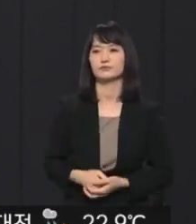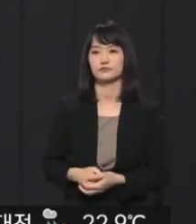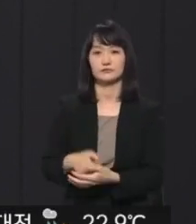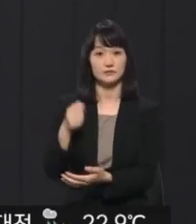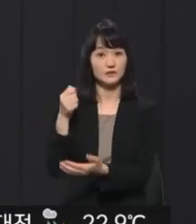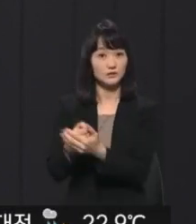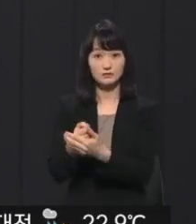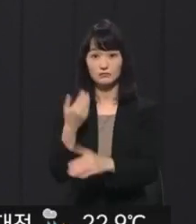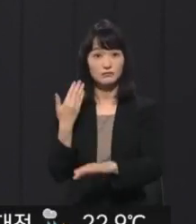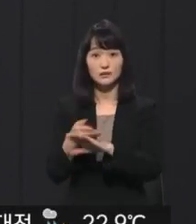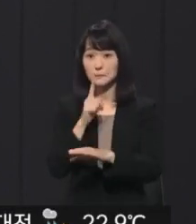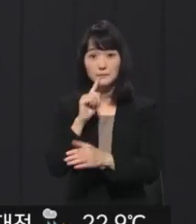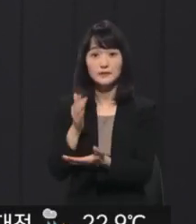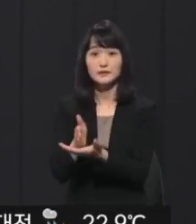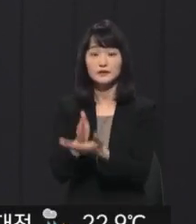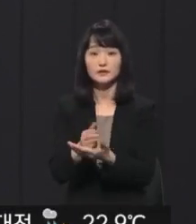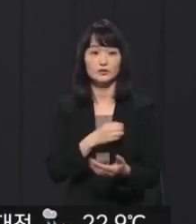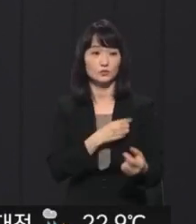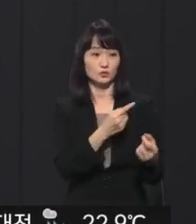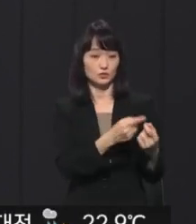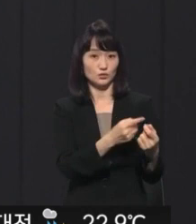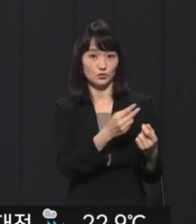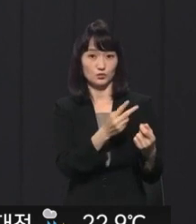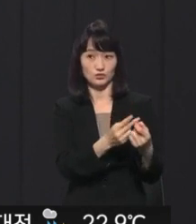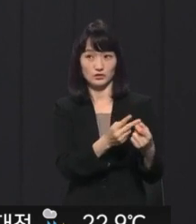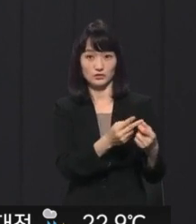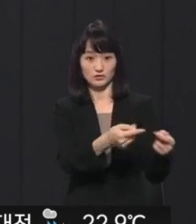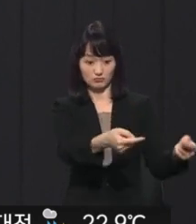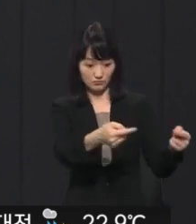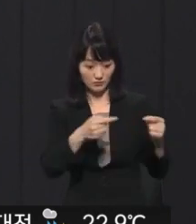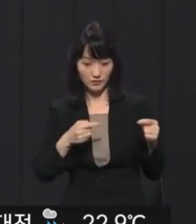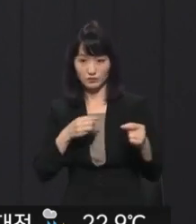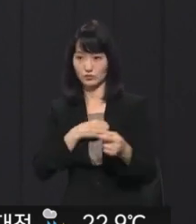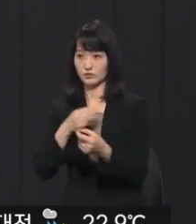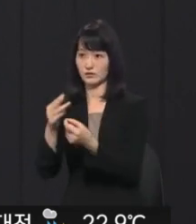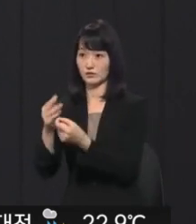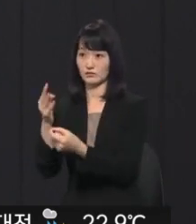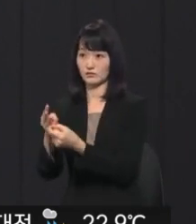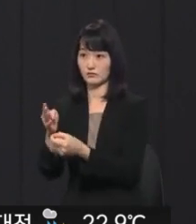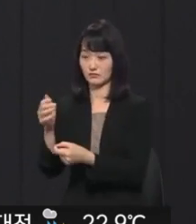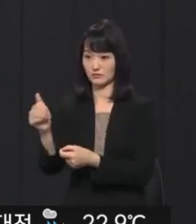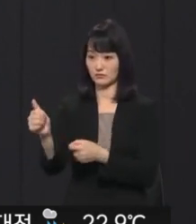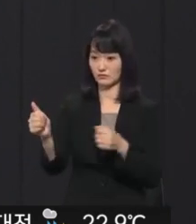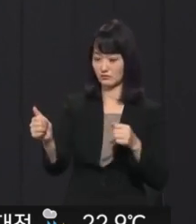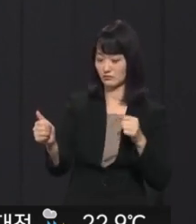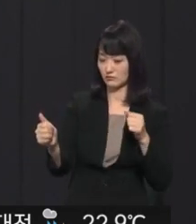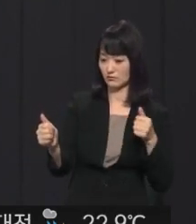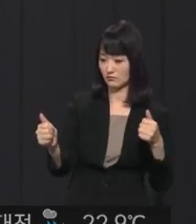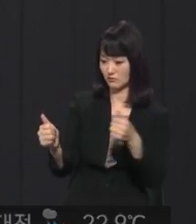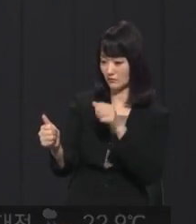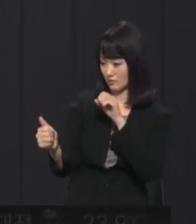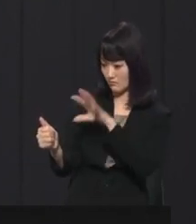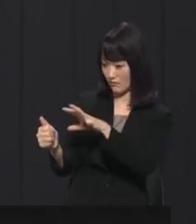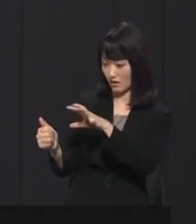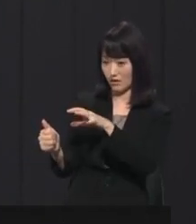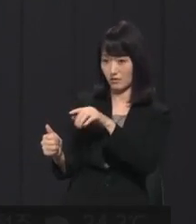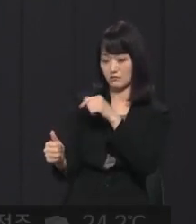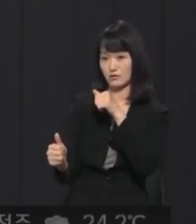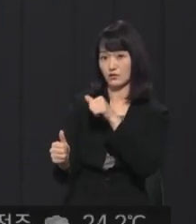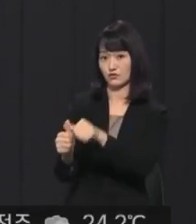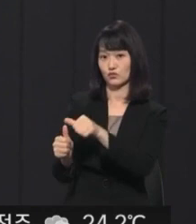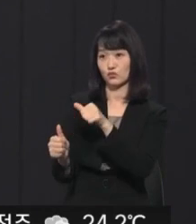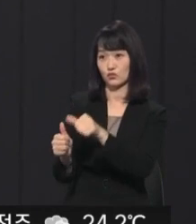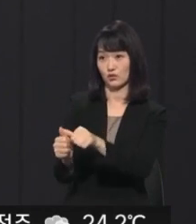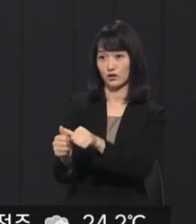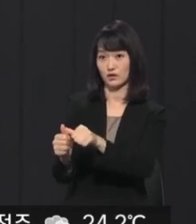마세요 심지어 노 초 재선 들이 나와 가지고 중 지인들한테 경고합니다 어휘 하지 마세 잔소리 하지 마세요 뭐 자기 장사 하지 마세요 근데